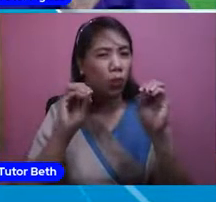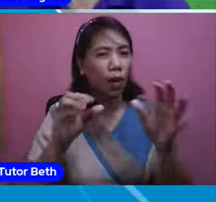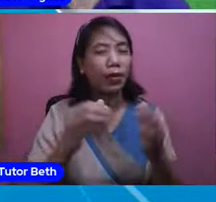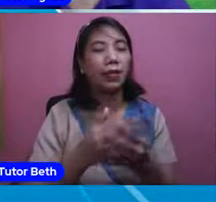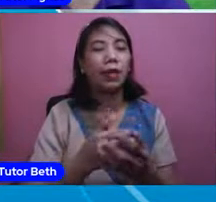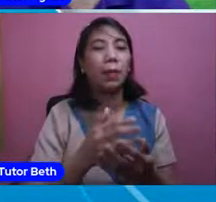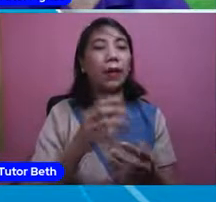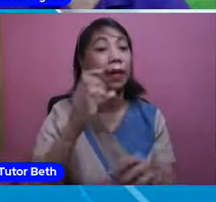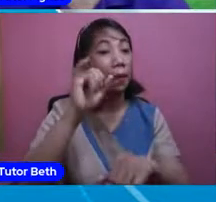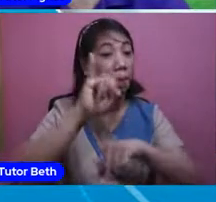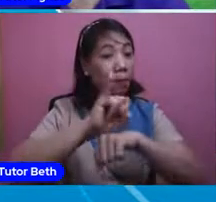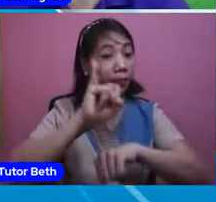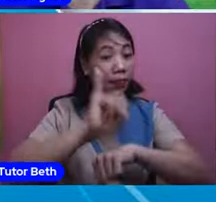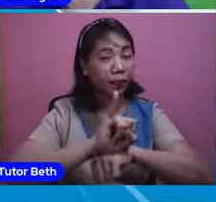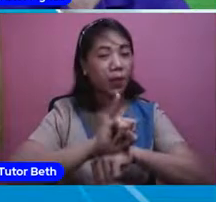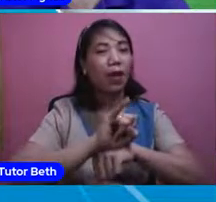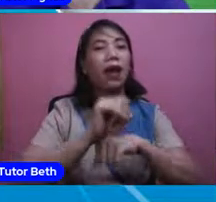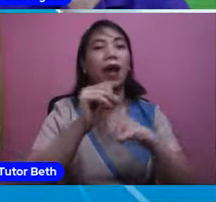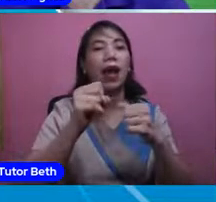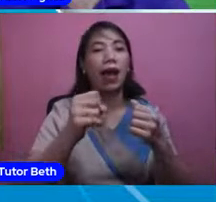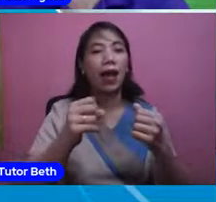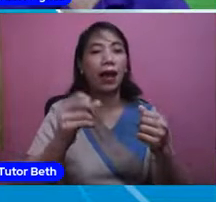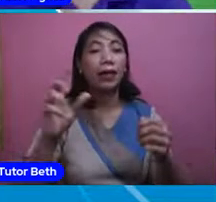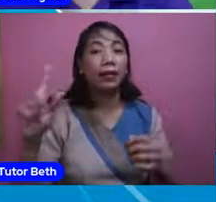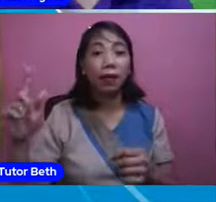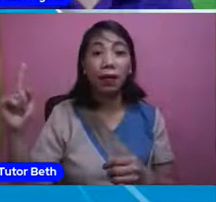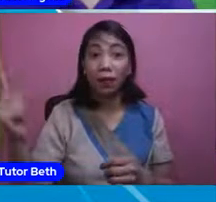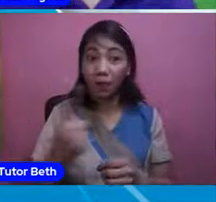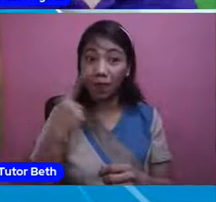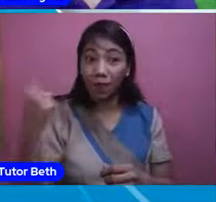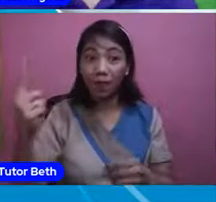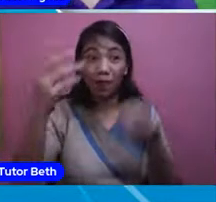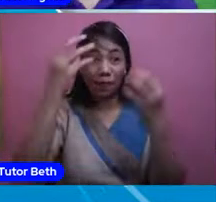at masunurin sa magulang.